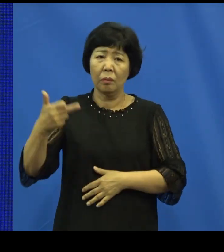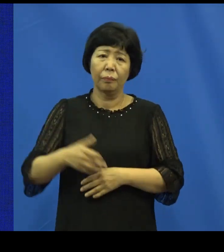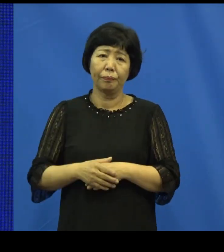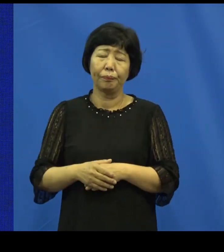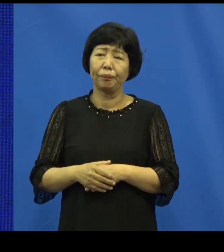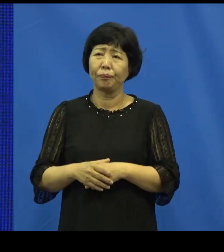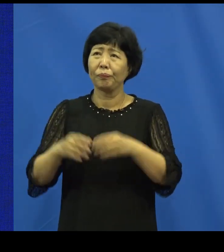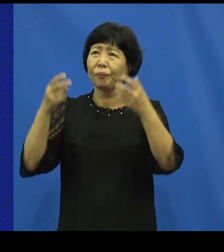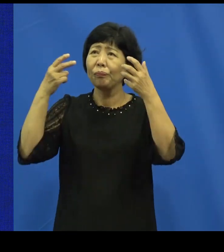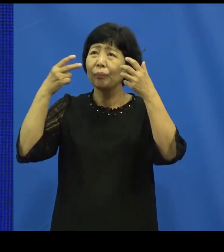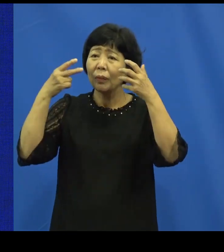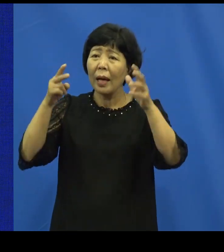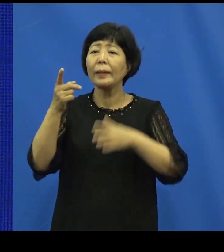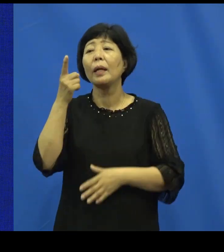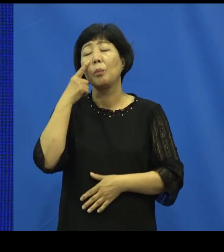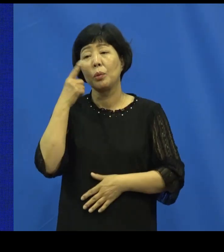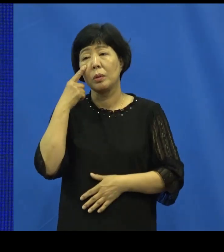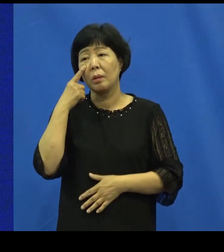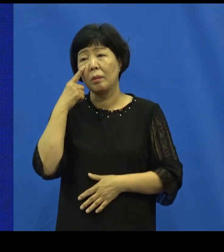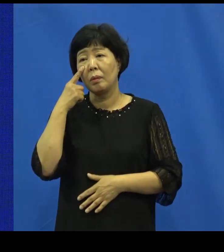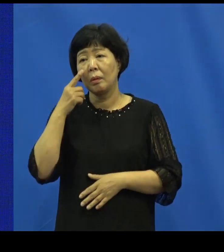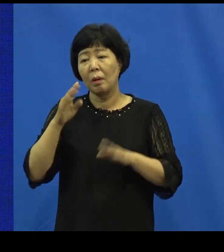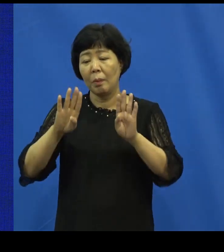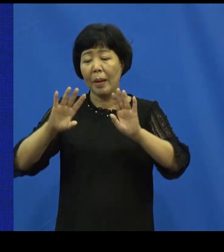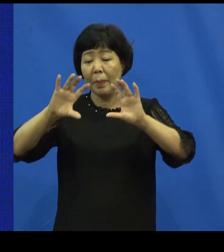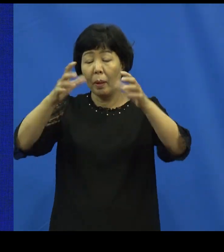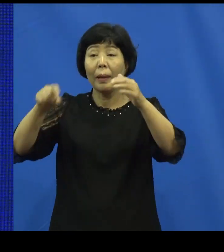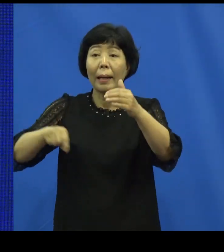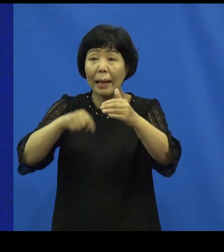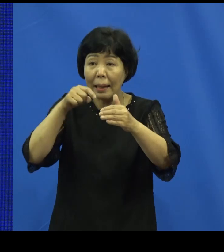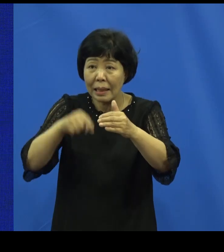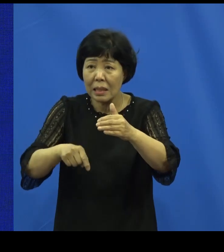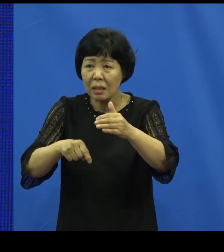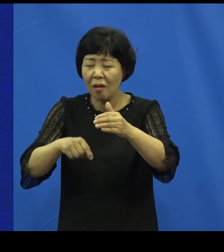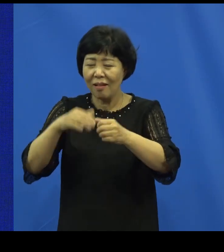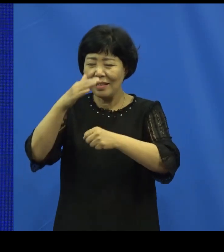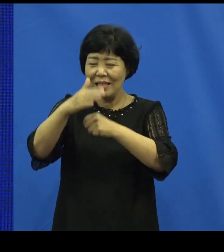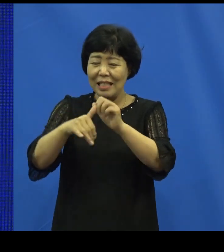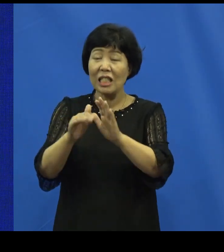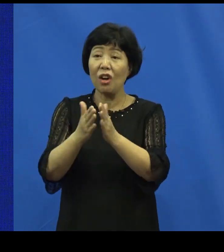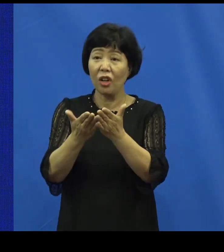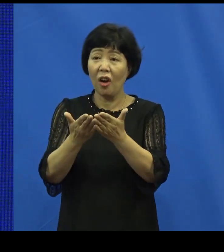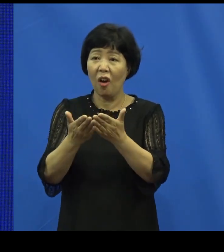그런 그 바벨론에서 모든 환상을 분별하고 해석하는 능력을 하나님이 주세요.